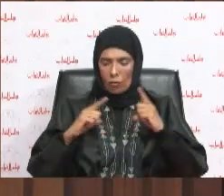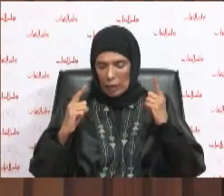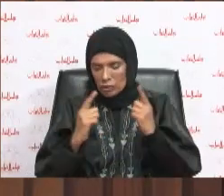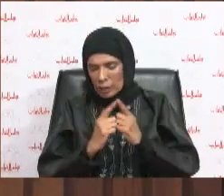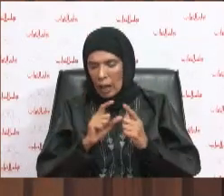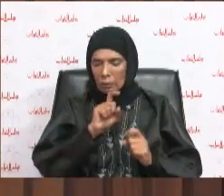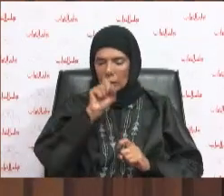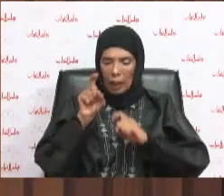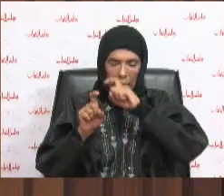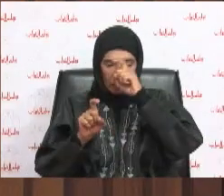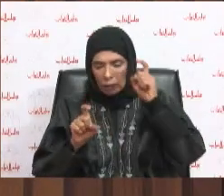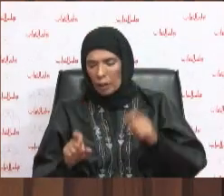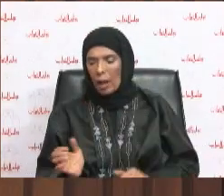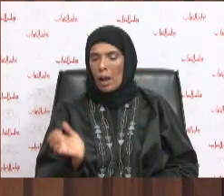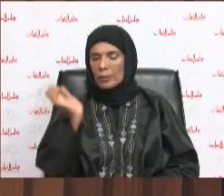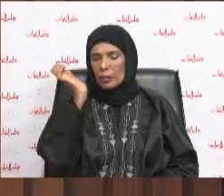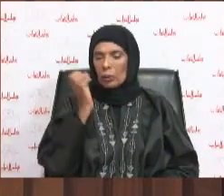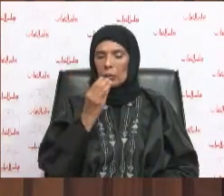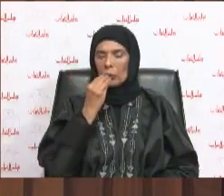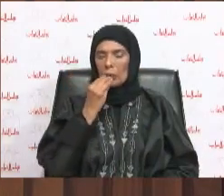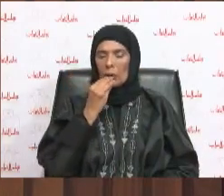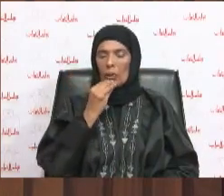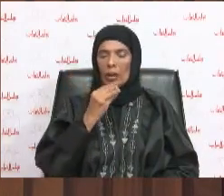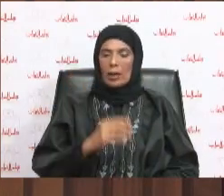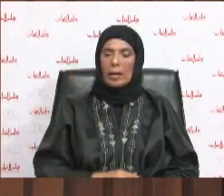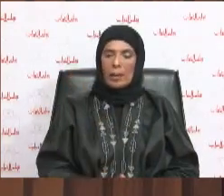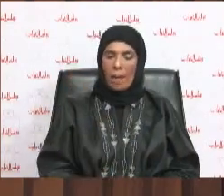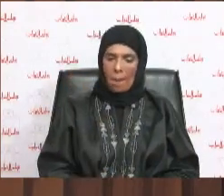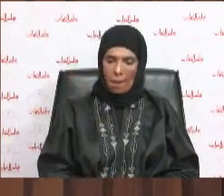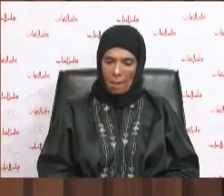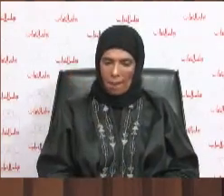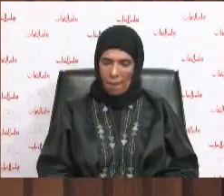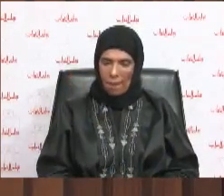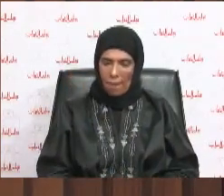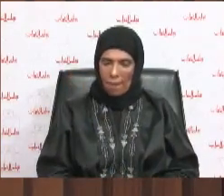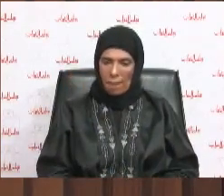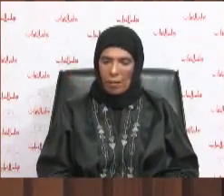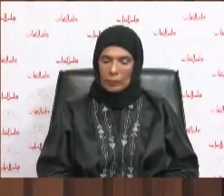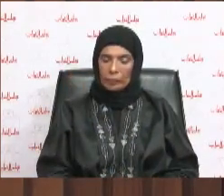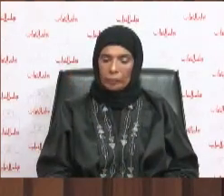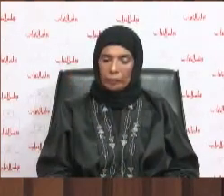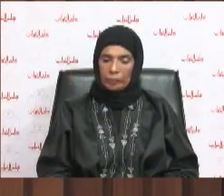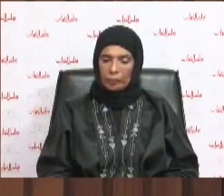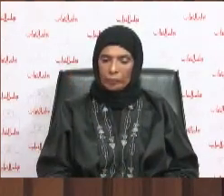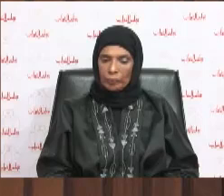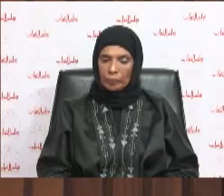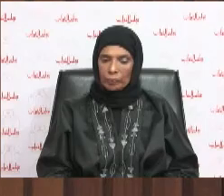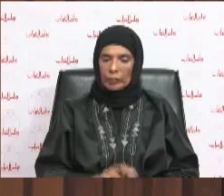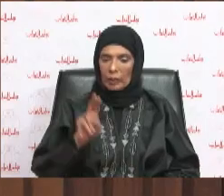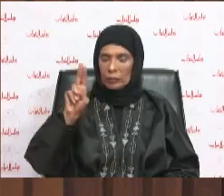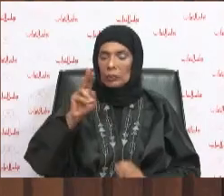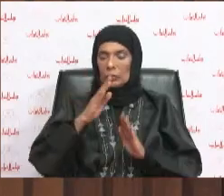العلوي وسعادة النائب محمد الرفاعي. الحقيقة سعادة النائب التقرير